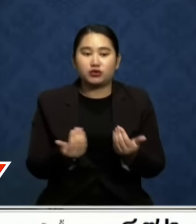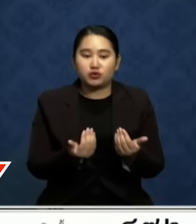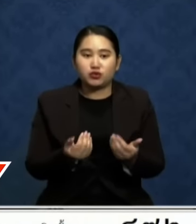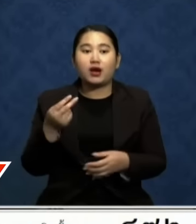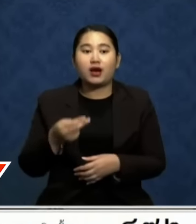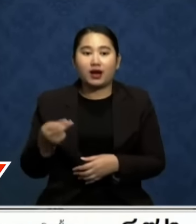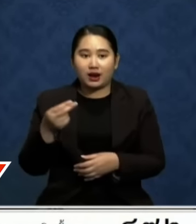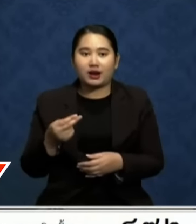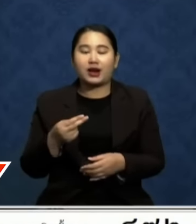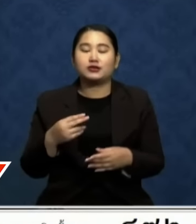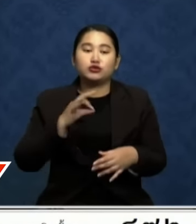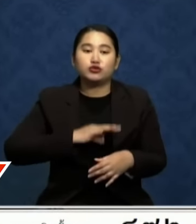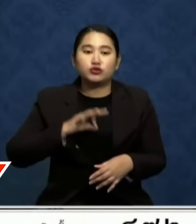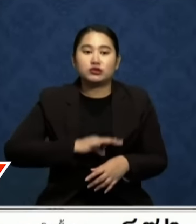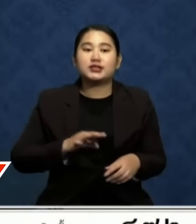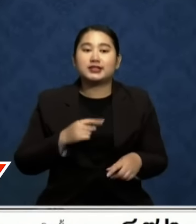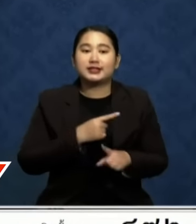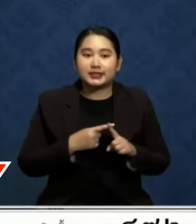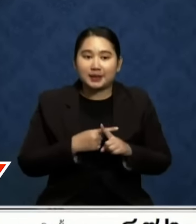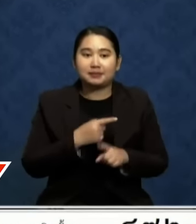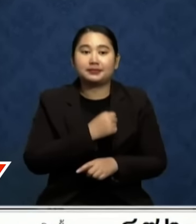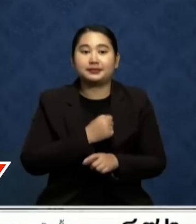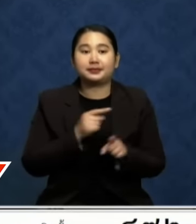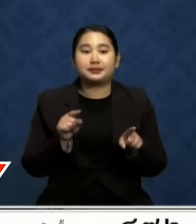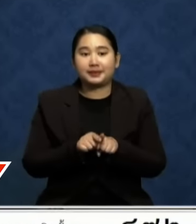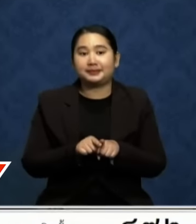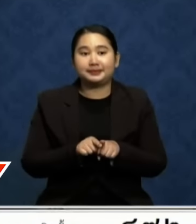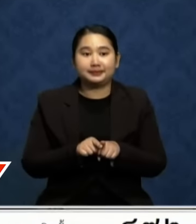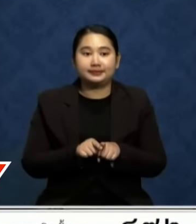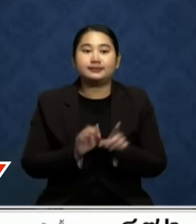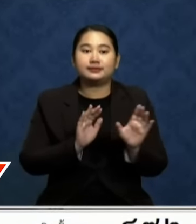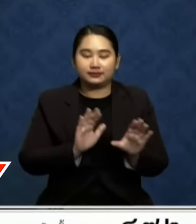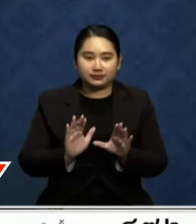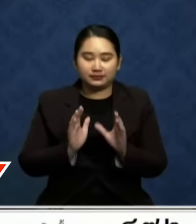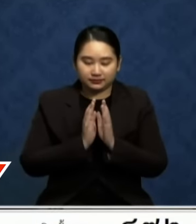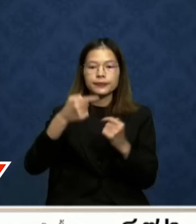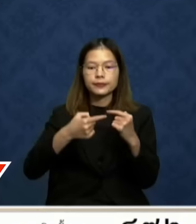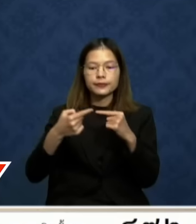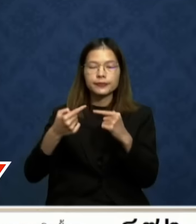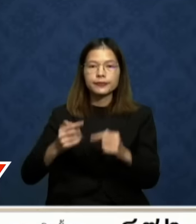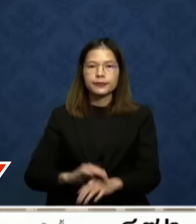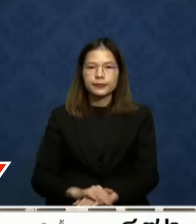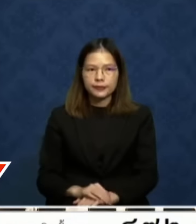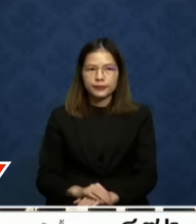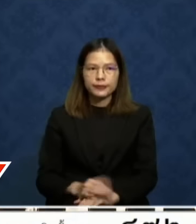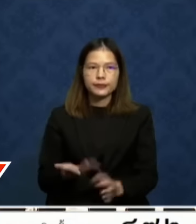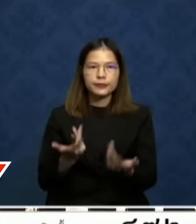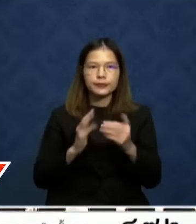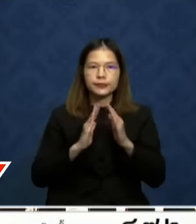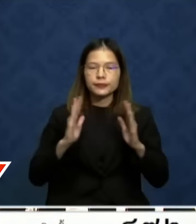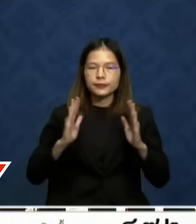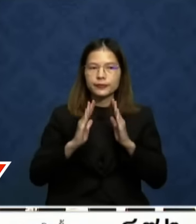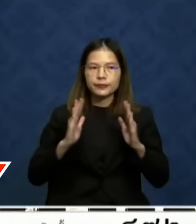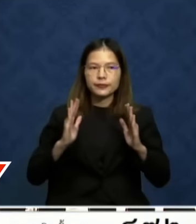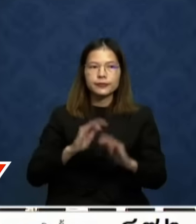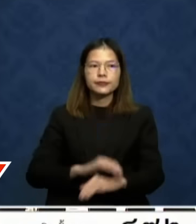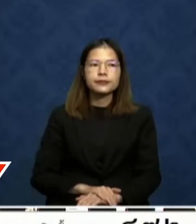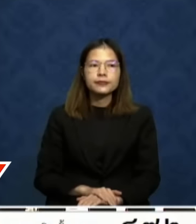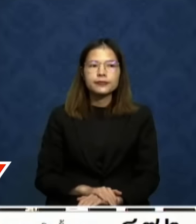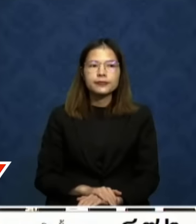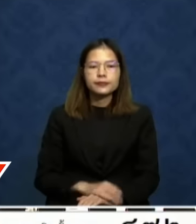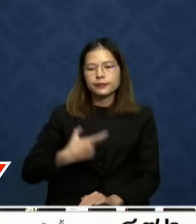ารู้สึกแบบนี้เช่นเดียวกับที่ท่านเคยโดนฝากไว้แค่นี้ละค่ะท่านประธานขอบคุณค่ะ ขอบคุณท่านประธานค่ะดิฉันทนายแจมศาสินันธรรม